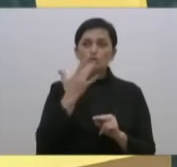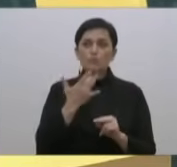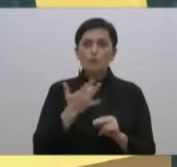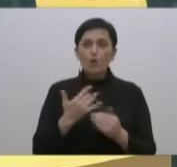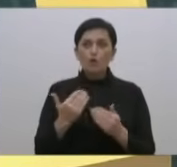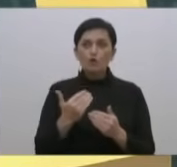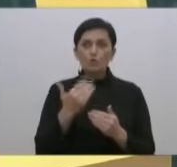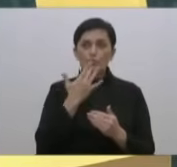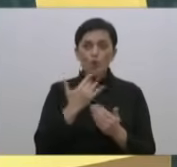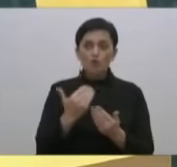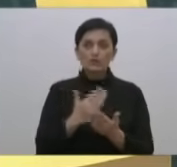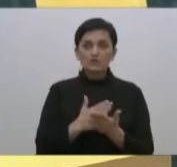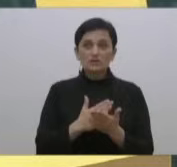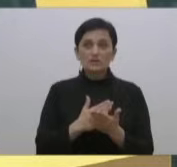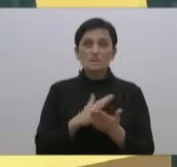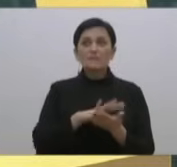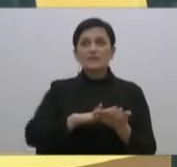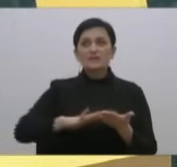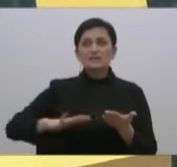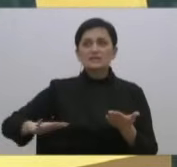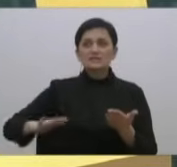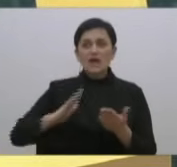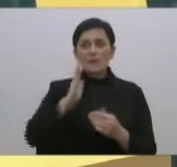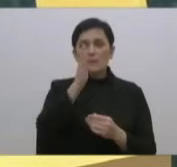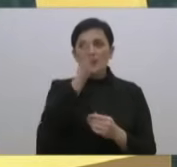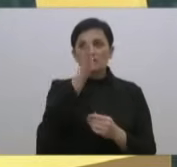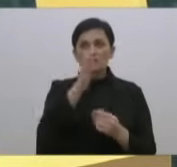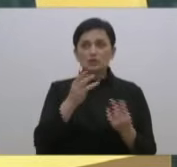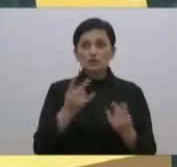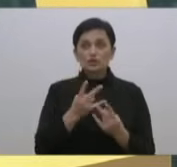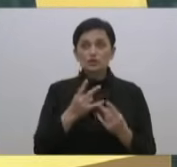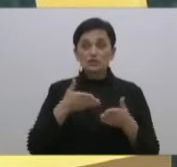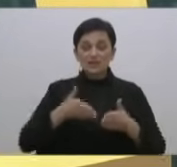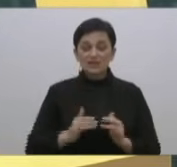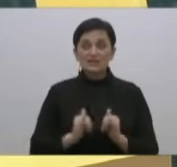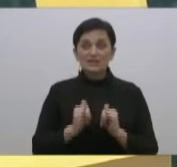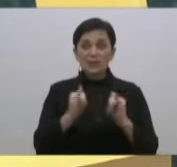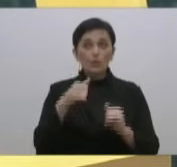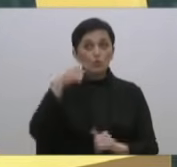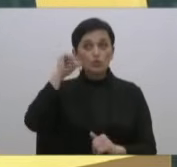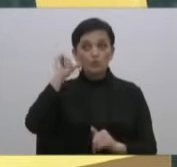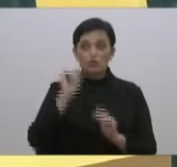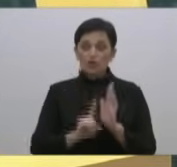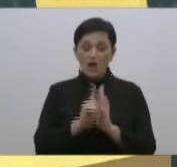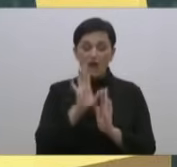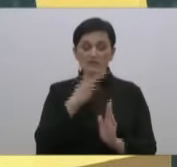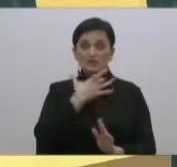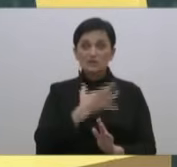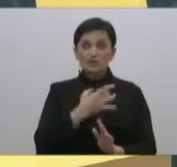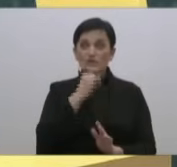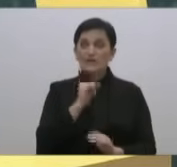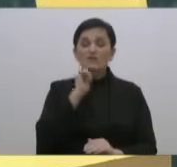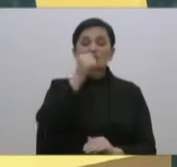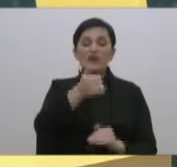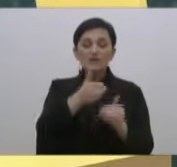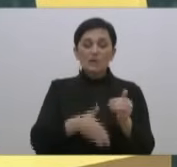პოლიტიკების პოლიტიკა და ამას გრძელვადიანი პერსპექტივა ჭირდება. Demografia არც გუშინ დაწყებულა ეს კრიზისი და ვერც